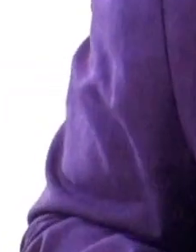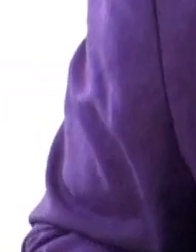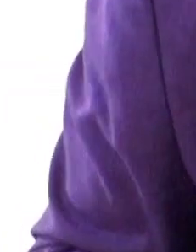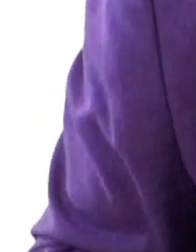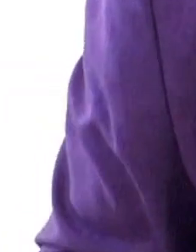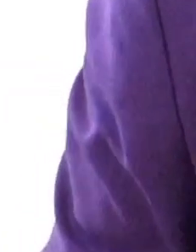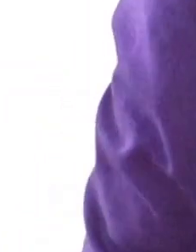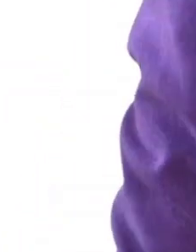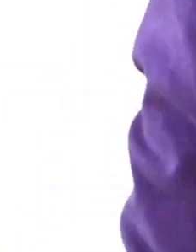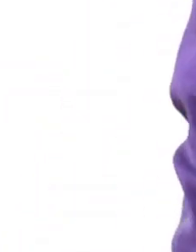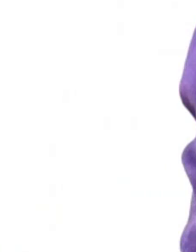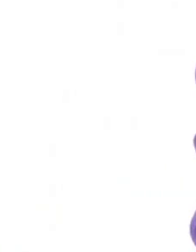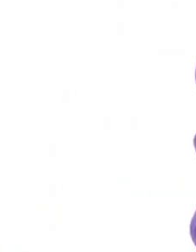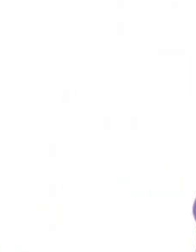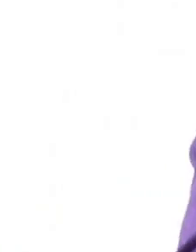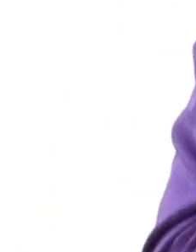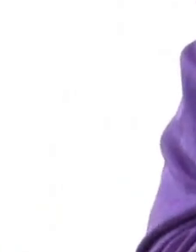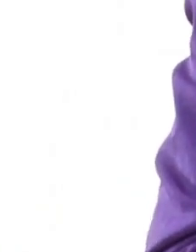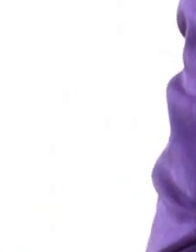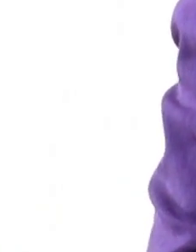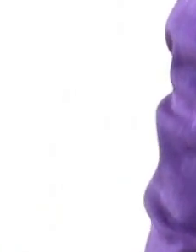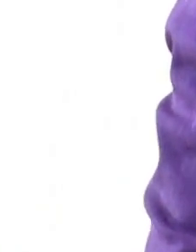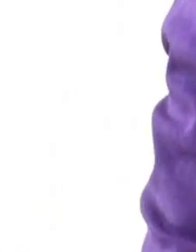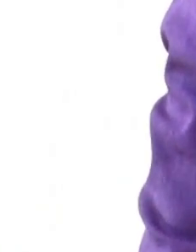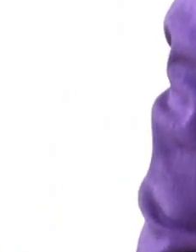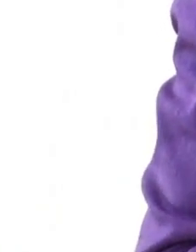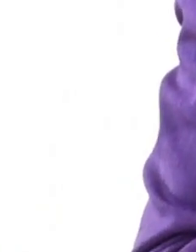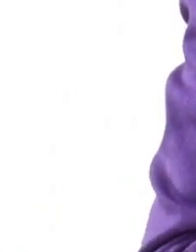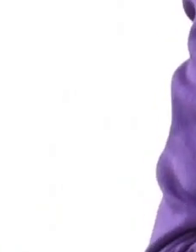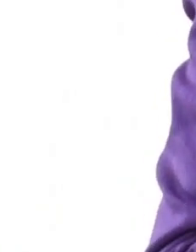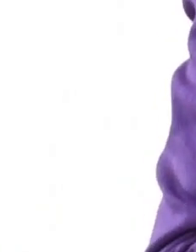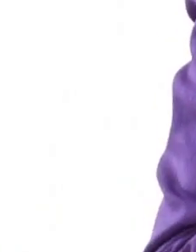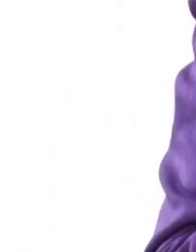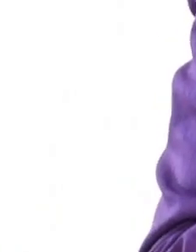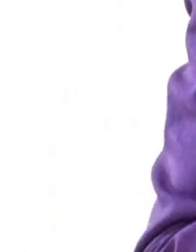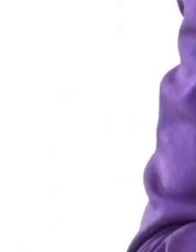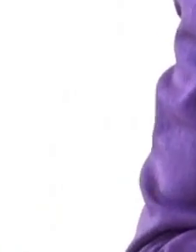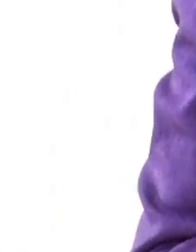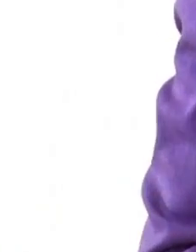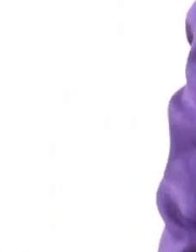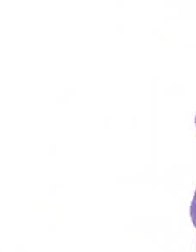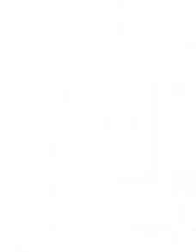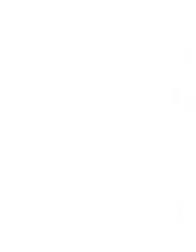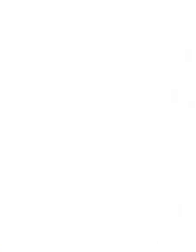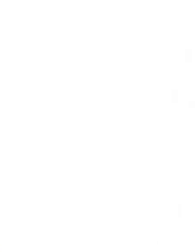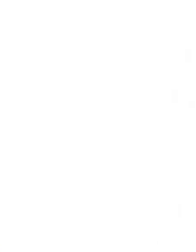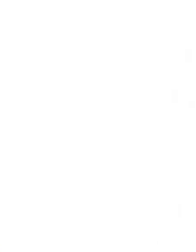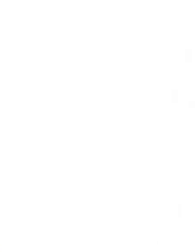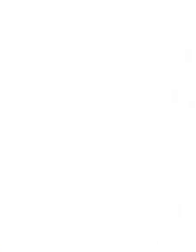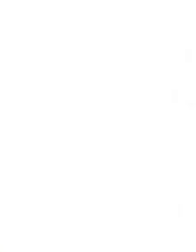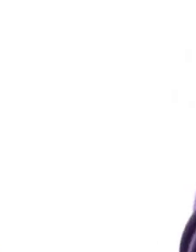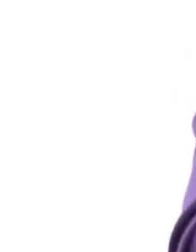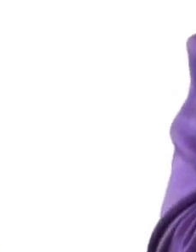Lewi hida inelele lea Elisha hatu wadhoma. Ne hida lea. Beni mudhamaki yogu etuo.